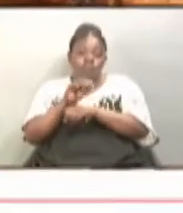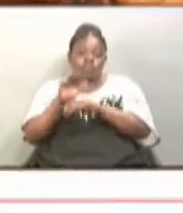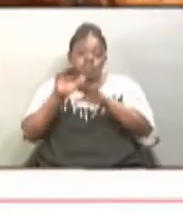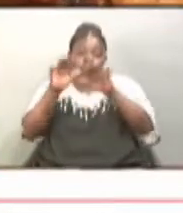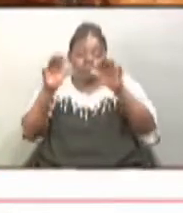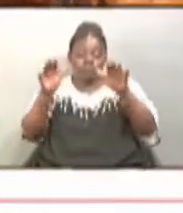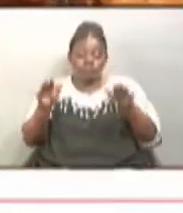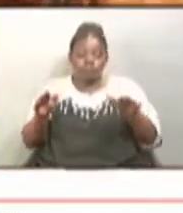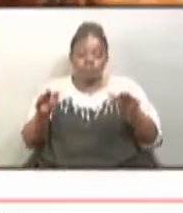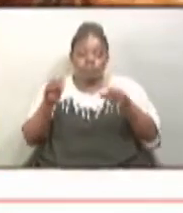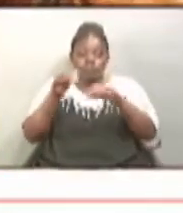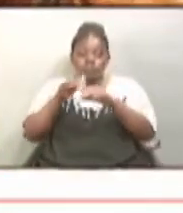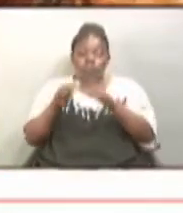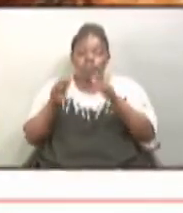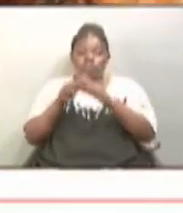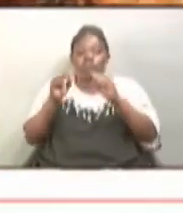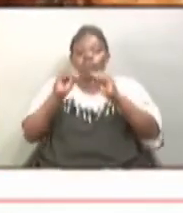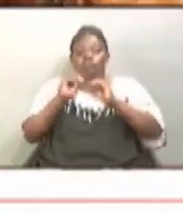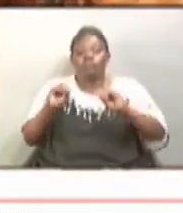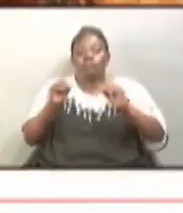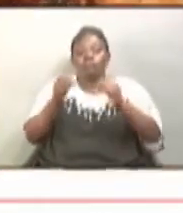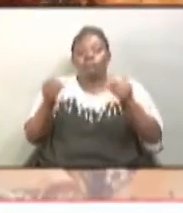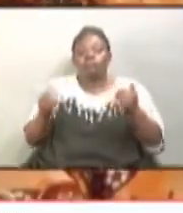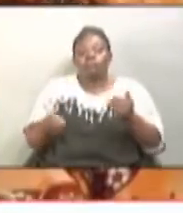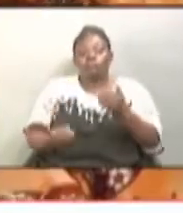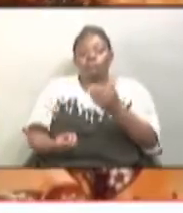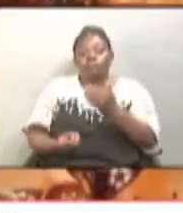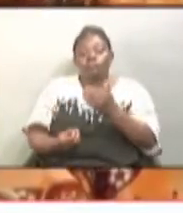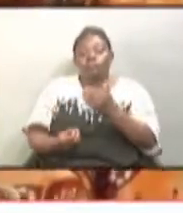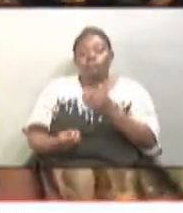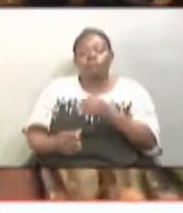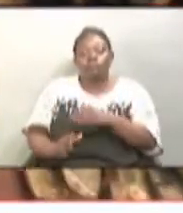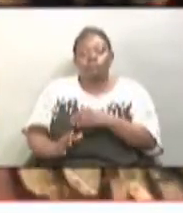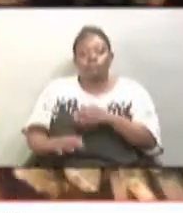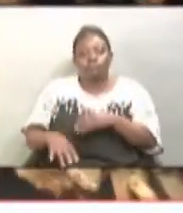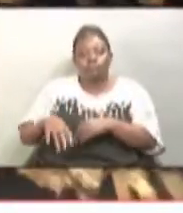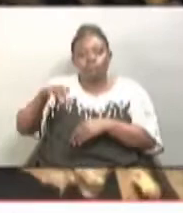nyumba ate musomese n'abaana bakule nga bamanyi nti waka wabeerawo Ekibanyi.